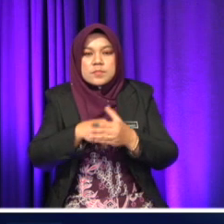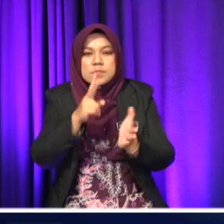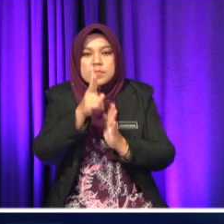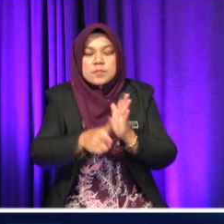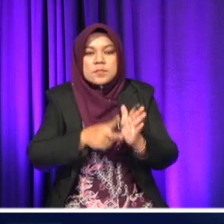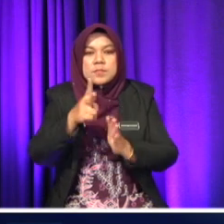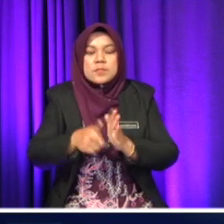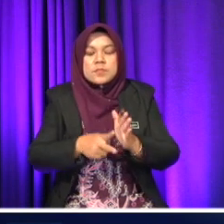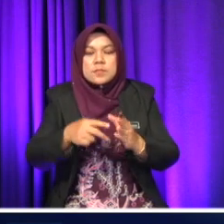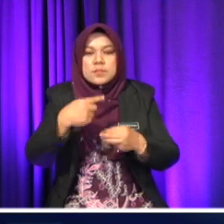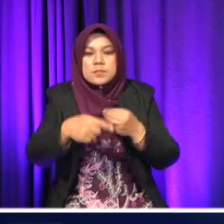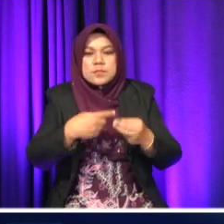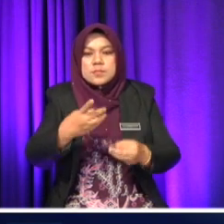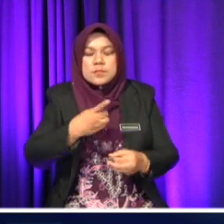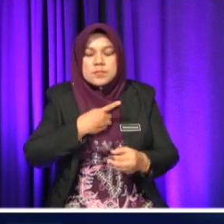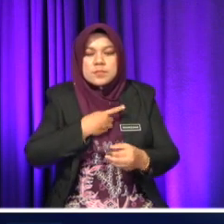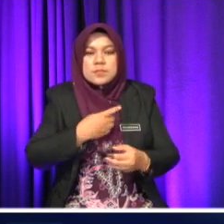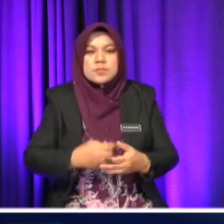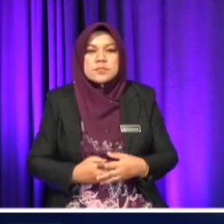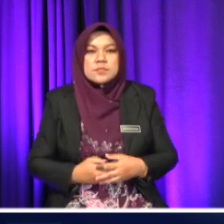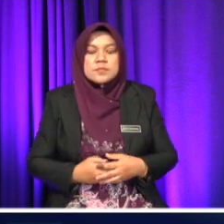rezometer tentang diri